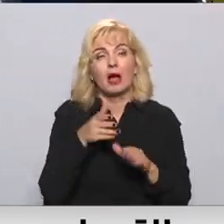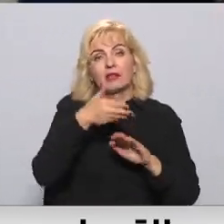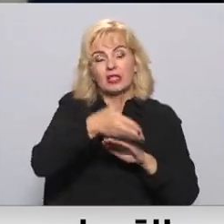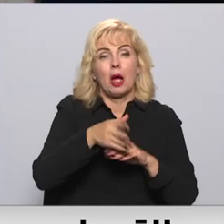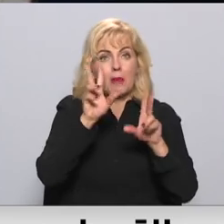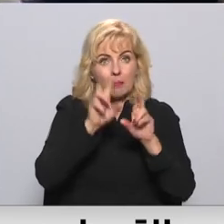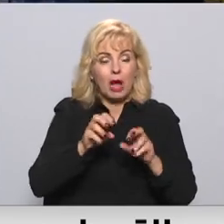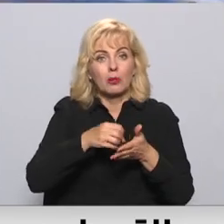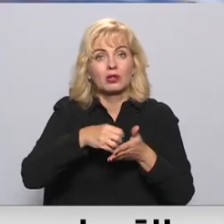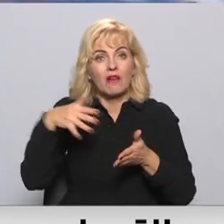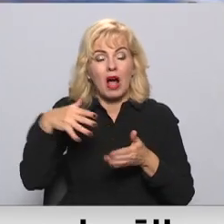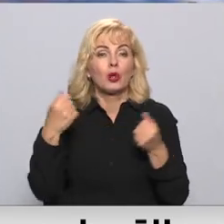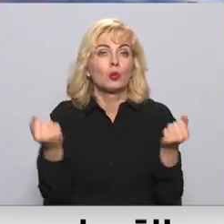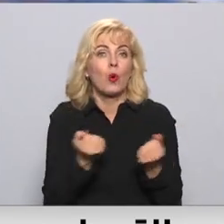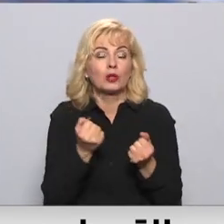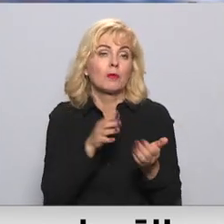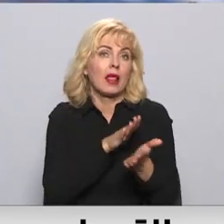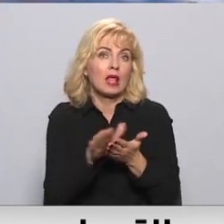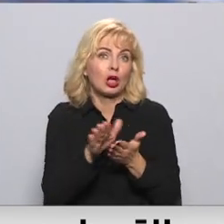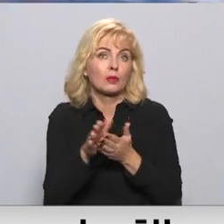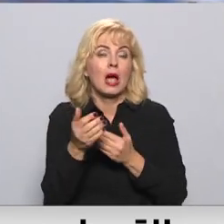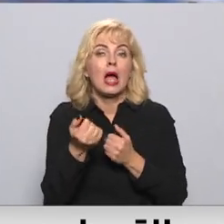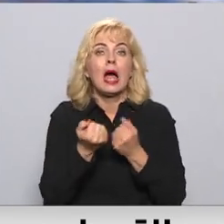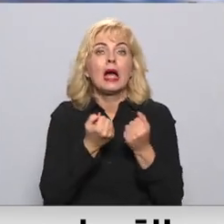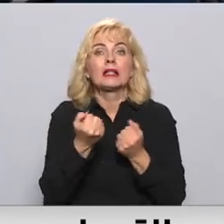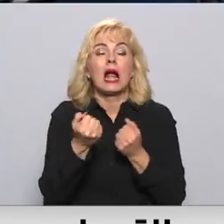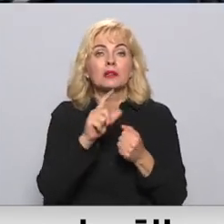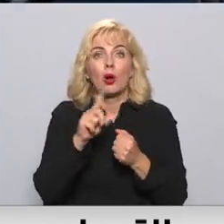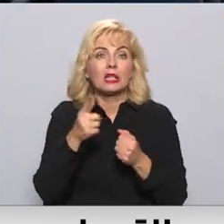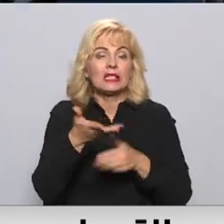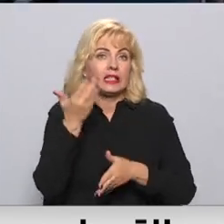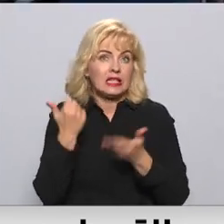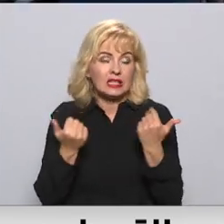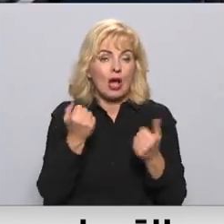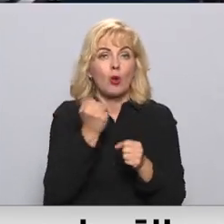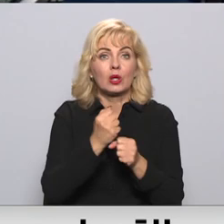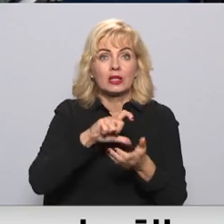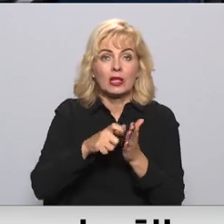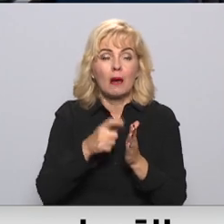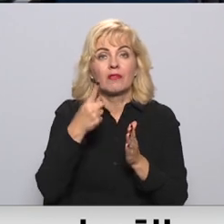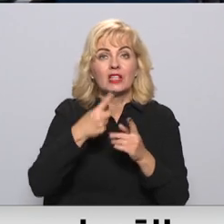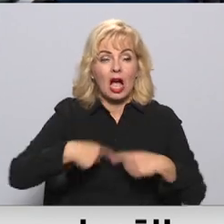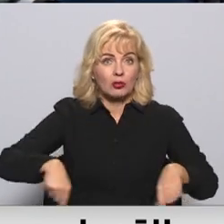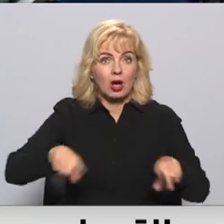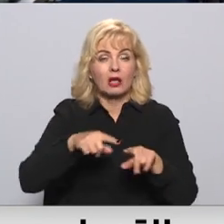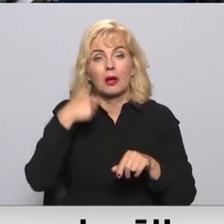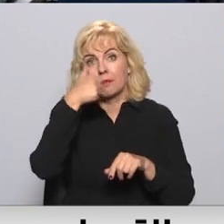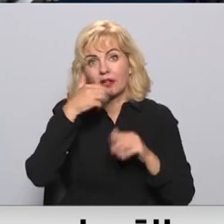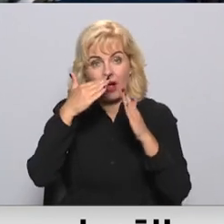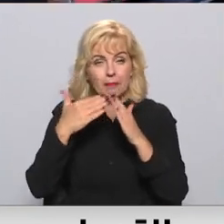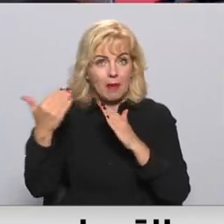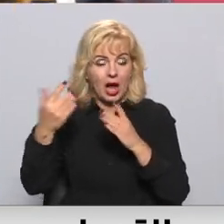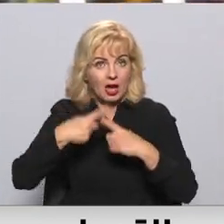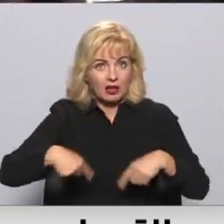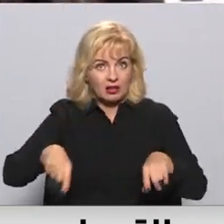uzņēmumā Balvos, kas nodarbojas ar nolietoto transportlīdzekļu izjaukšanu. Darbnīca atrodas ap vienu hektāru lielajā privātmājas